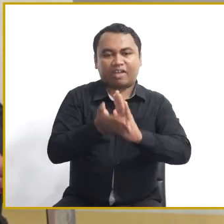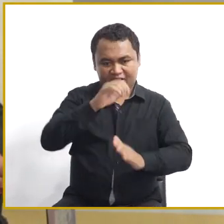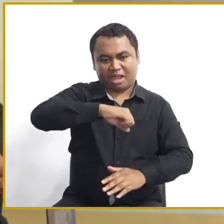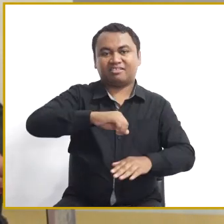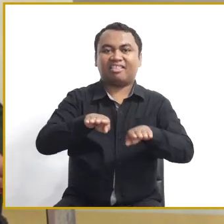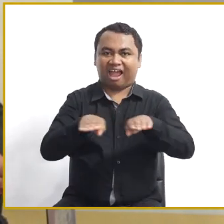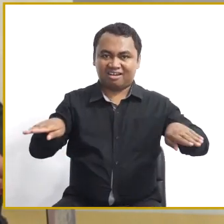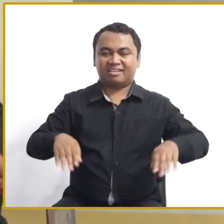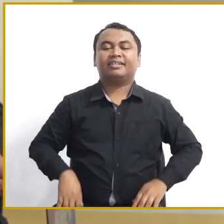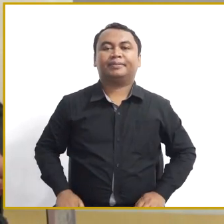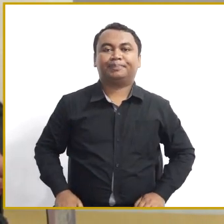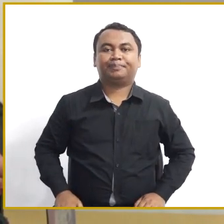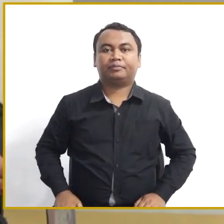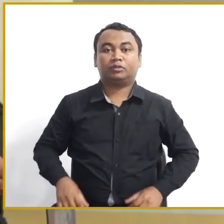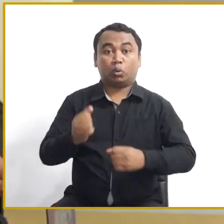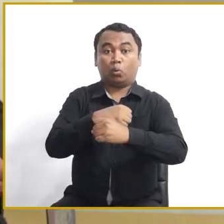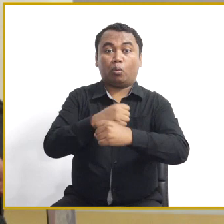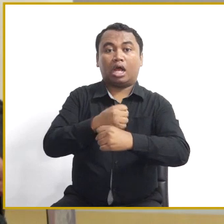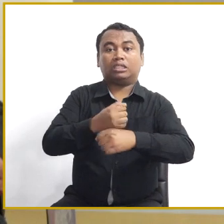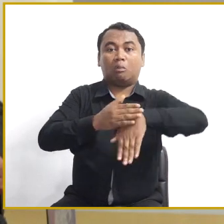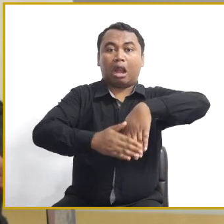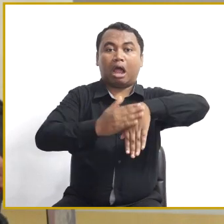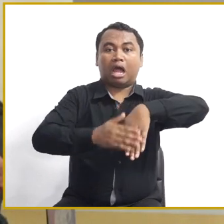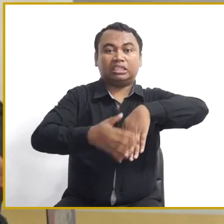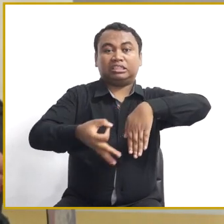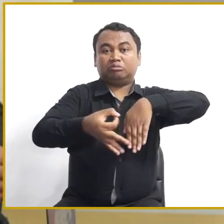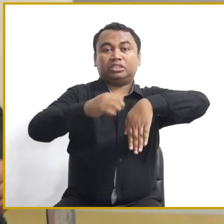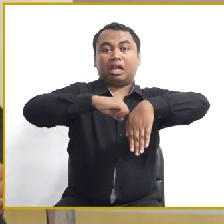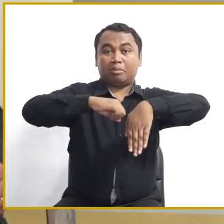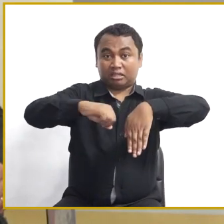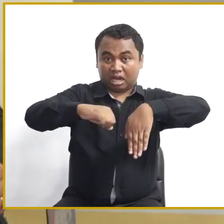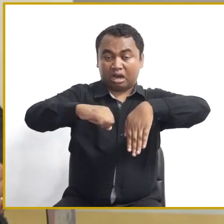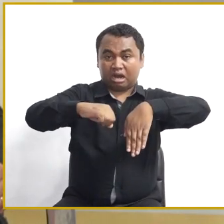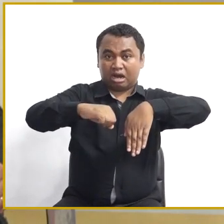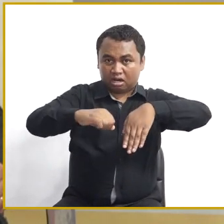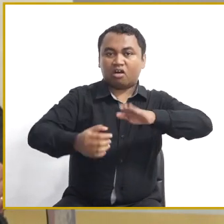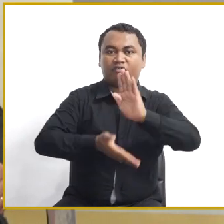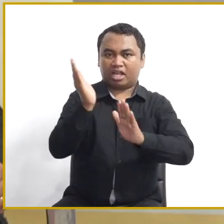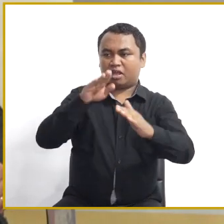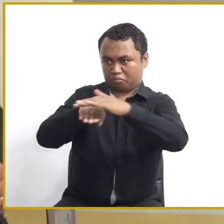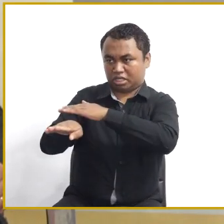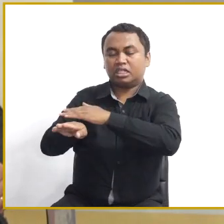daholo. Zay tsy manana asa dia miditra izy service national.